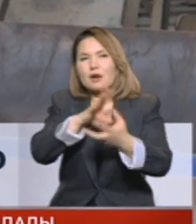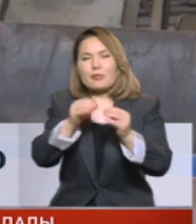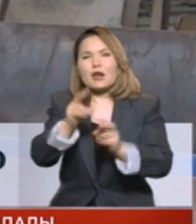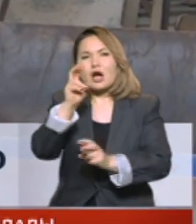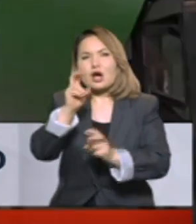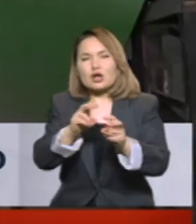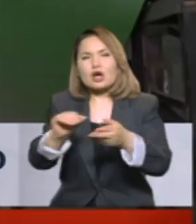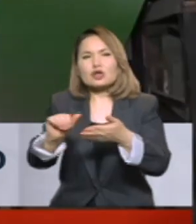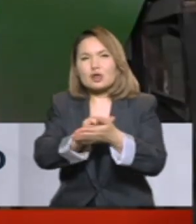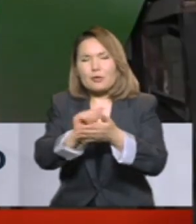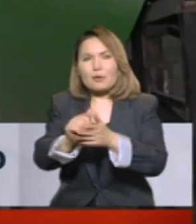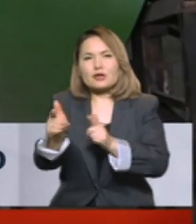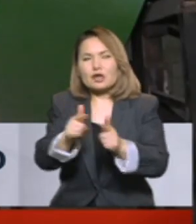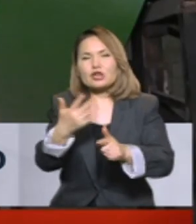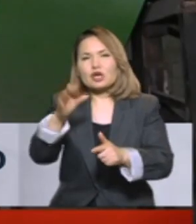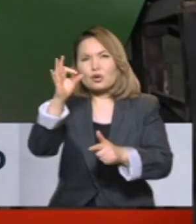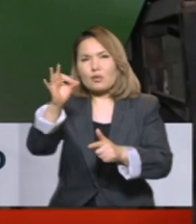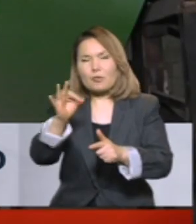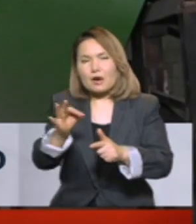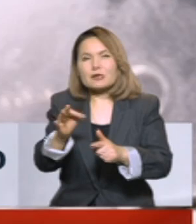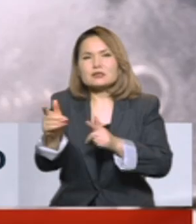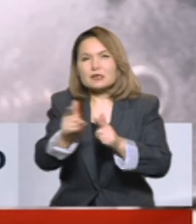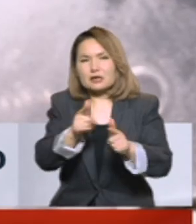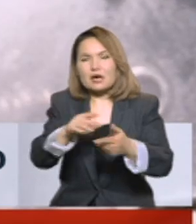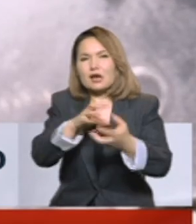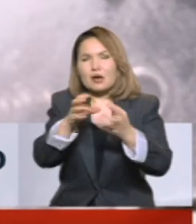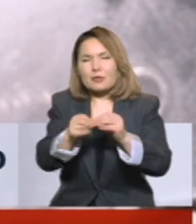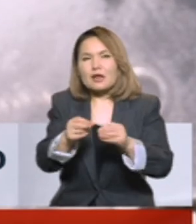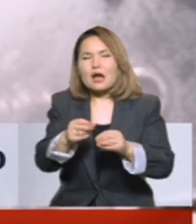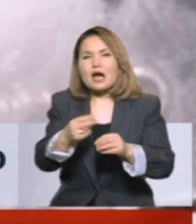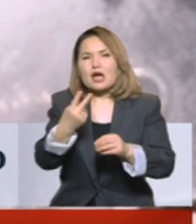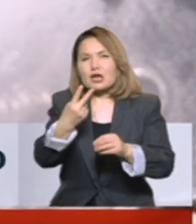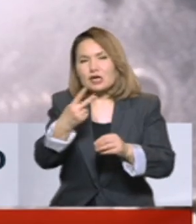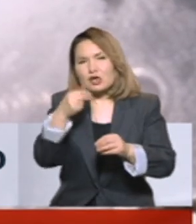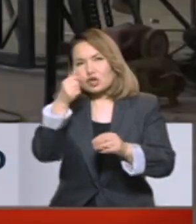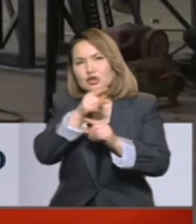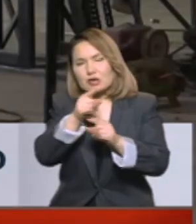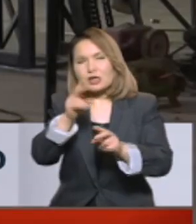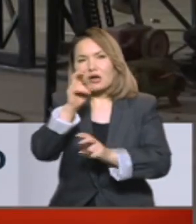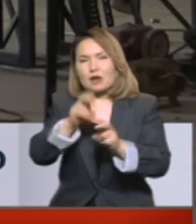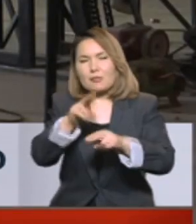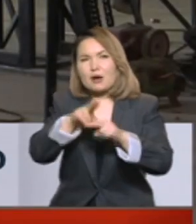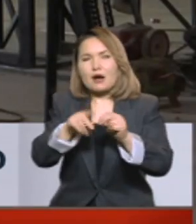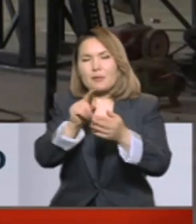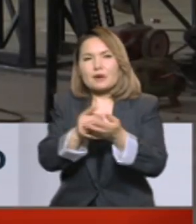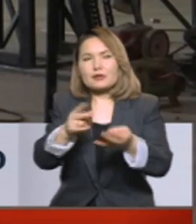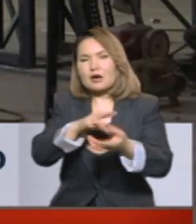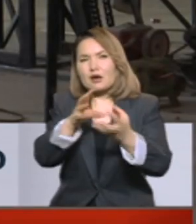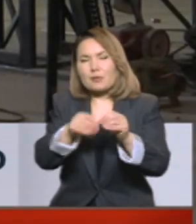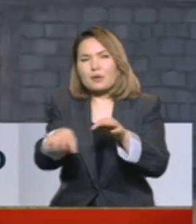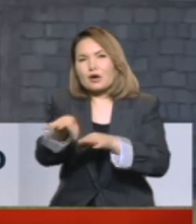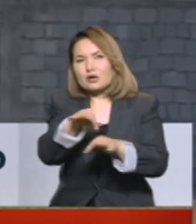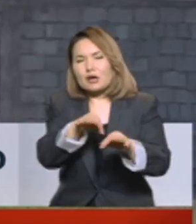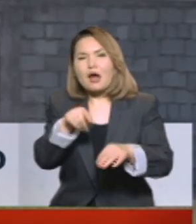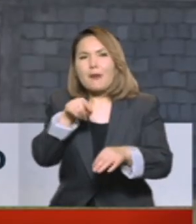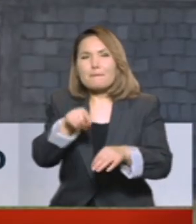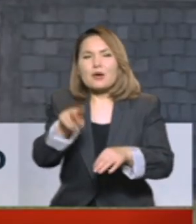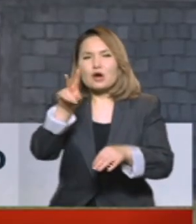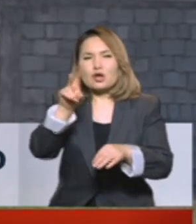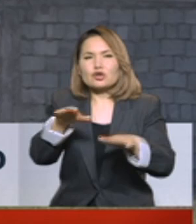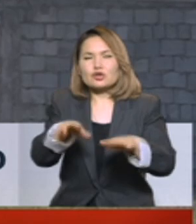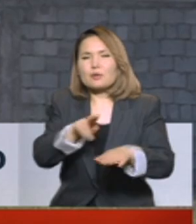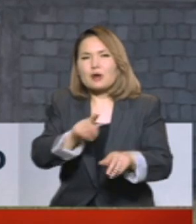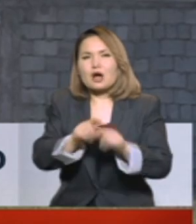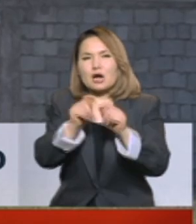зауыттың жобалық құжаттамасы 50%-ға аяқталған. Кәсіпорындар 2 жылда толық салынбақ. Айта кетейік, жобалар жүзеге асқан жағдайда 1200-ге